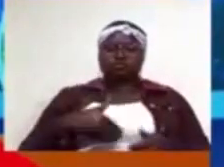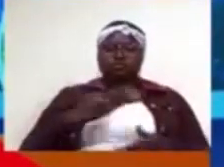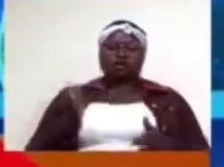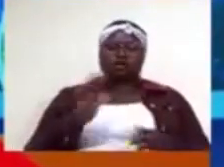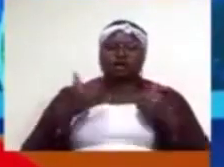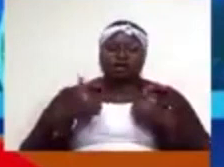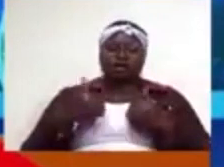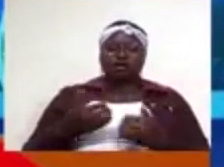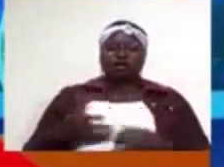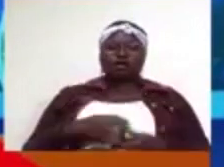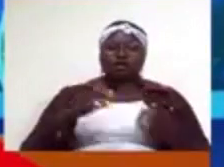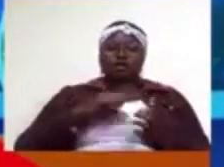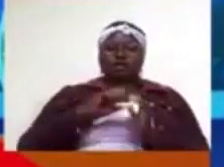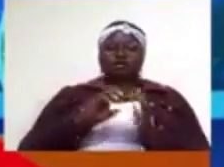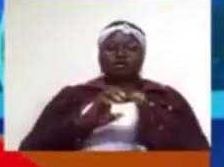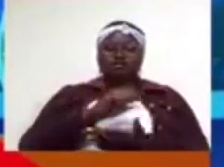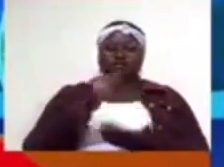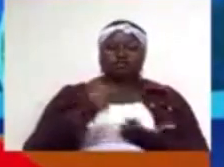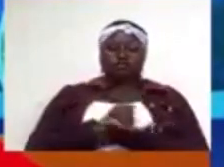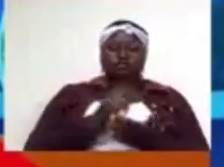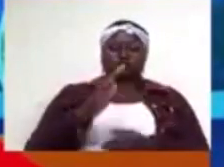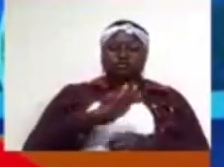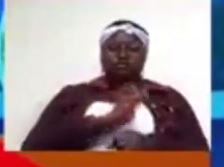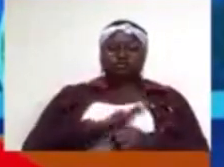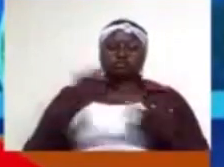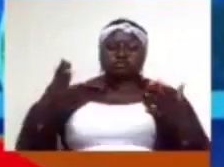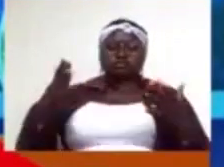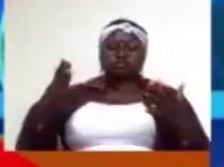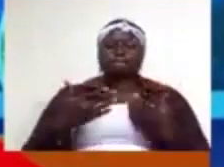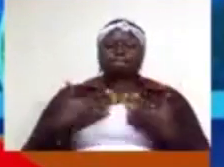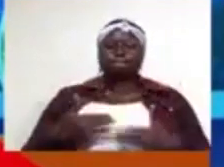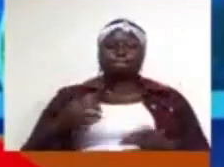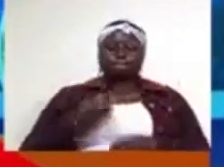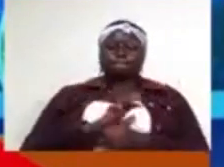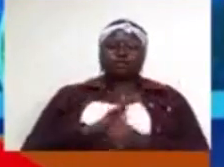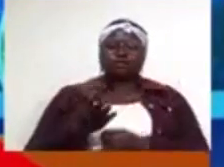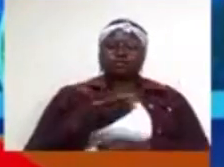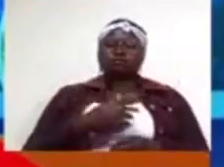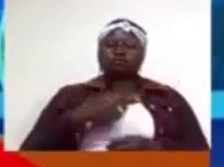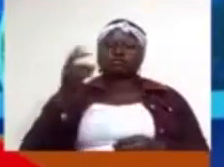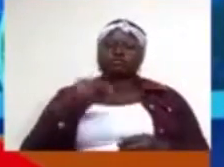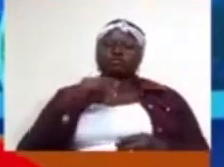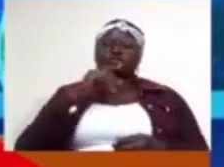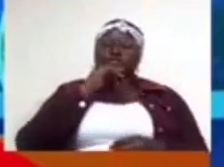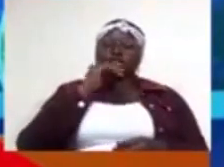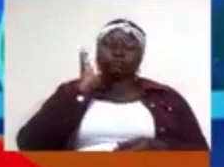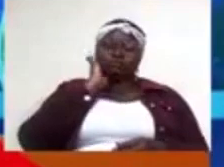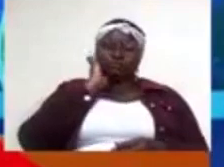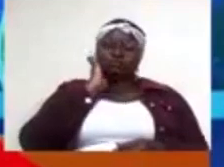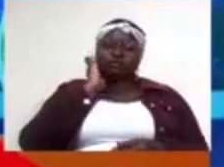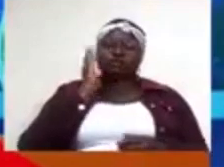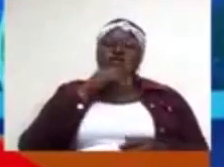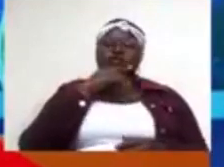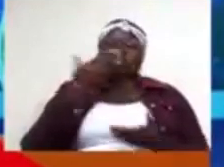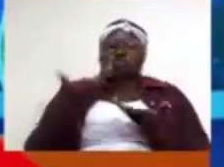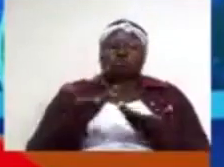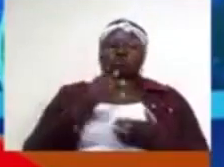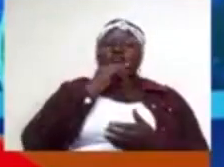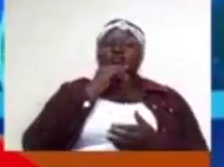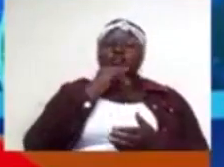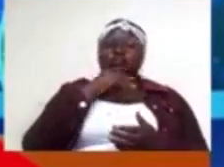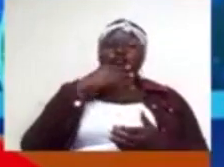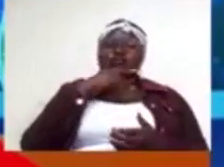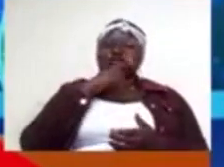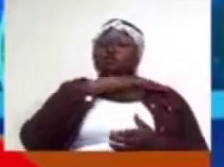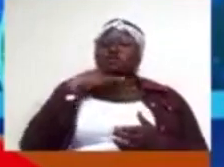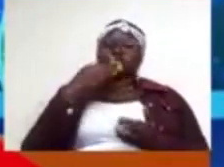Nigukore tu wana KCC nyingi, siya juraga no. Ukona mutumia niye uraga na anina siyana siyake na anina mudhuri. Kana mudhuri